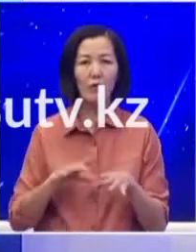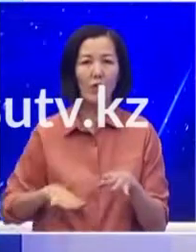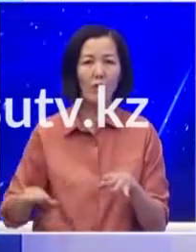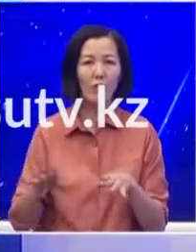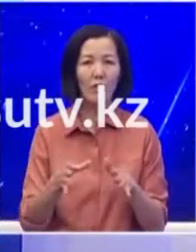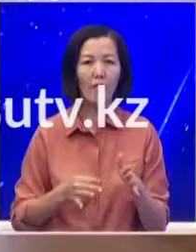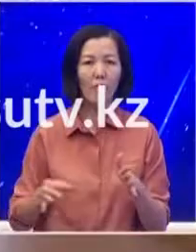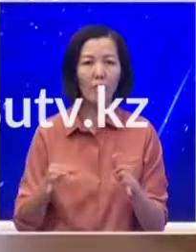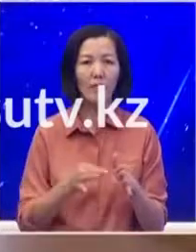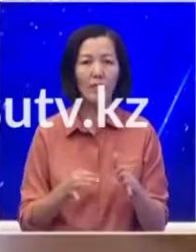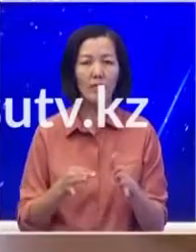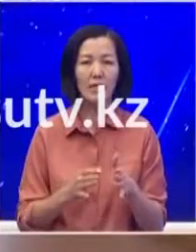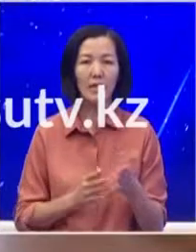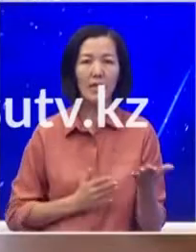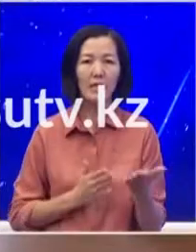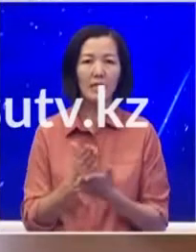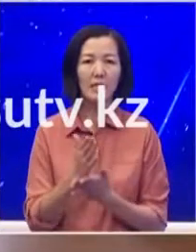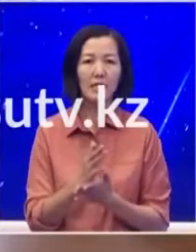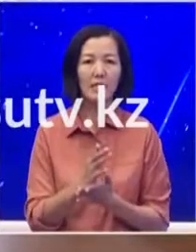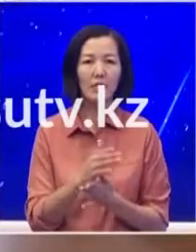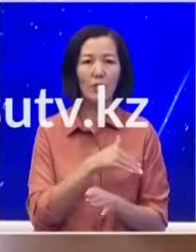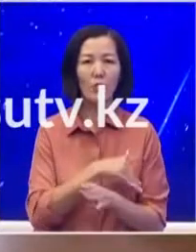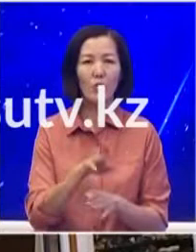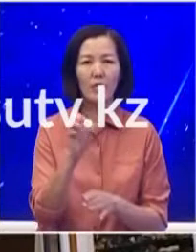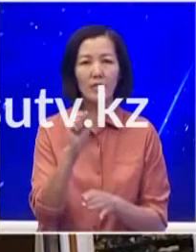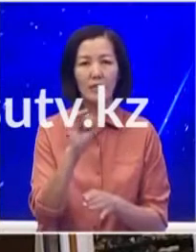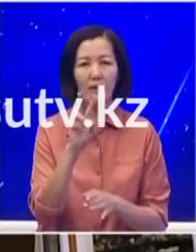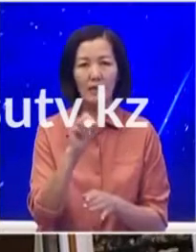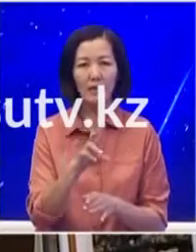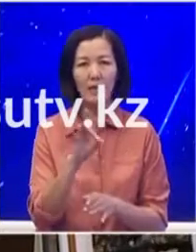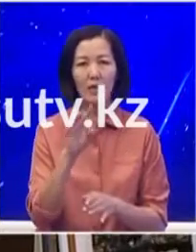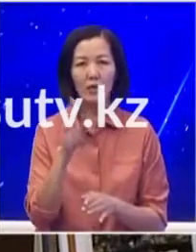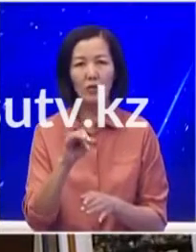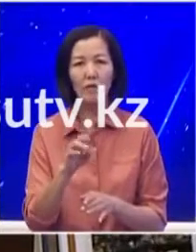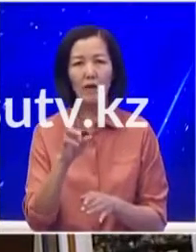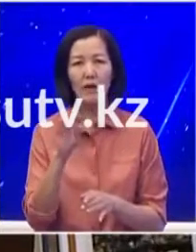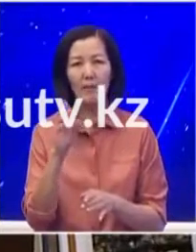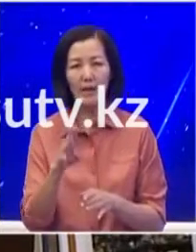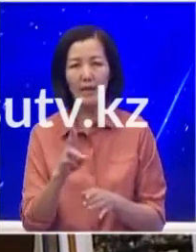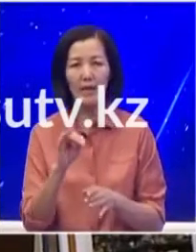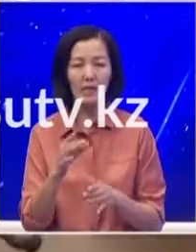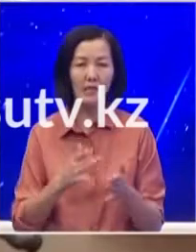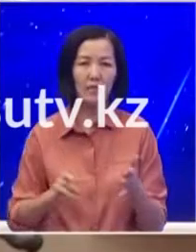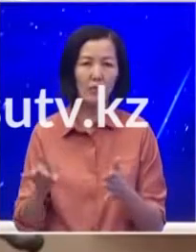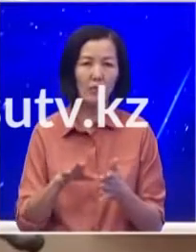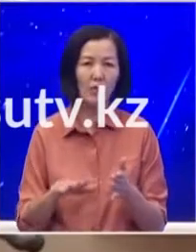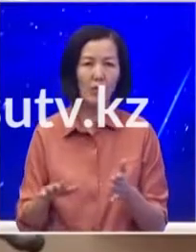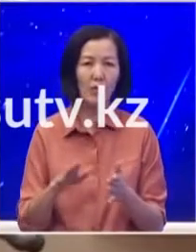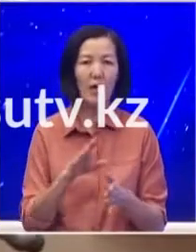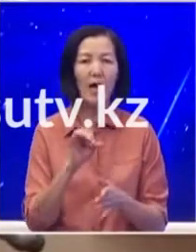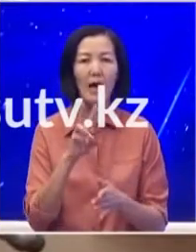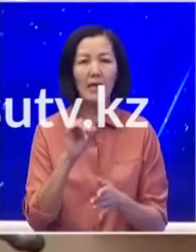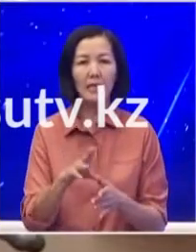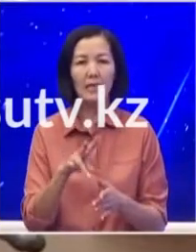то есть съезды на Абакат с улиц Сайна, Рыскулова и Абая по Карасайскому району, съезды с улиц Акынсара, Тлендиева и